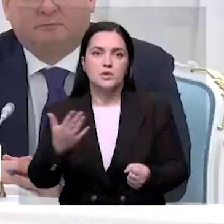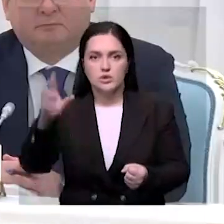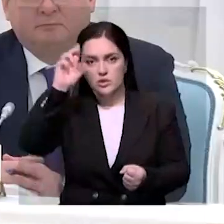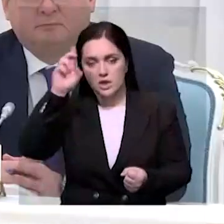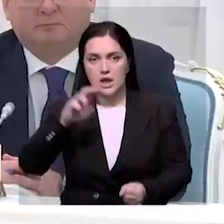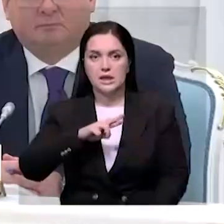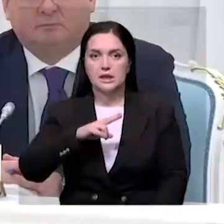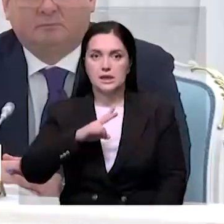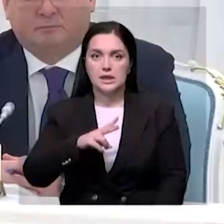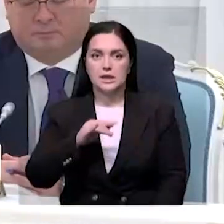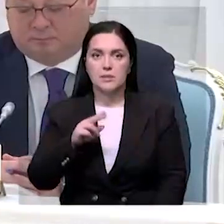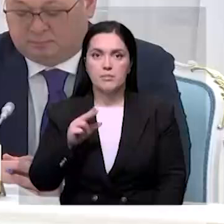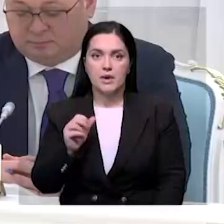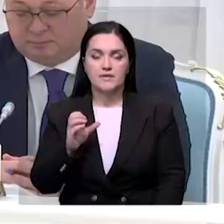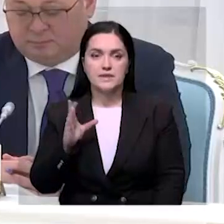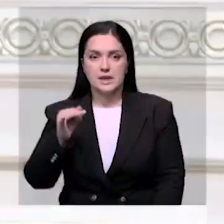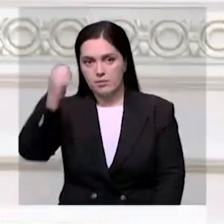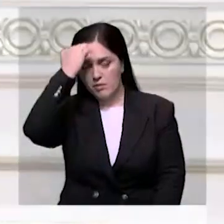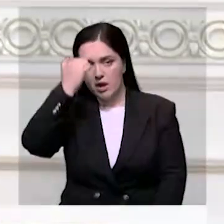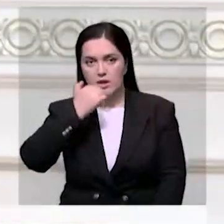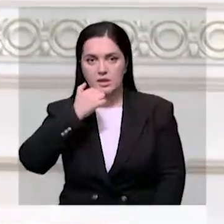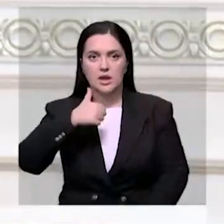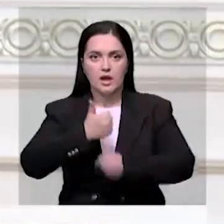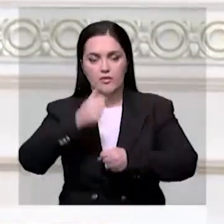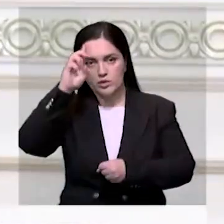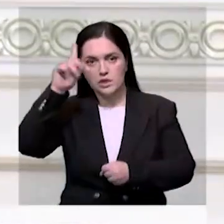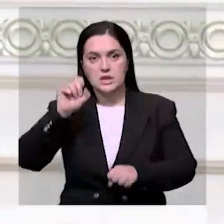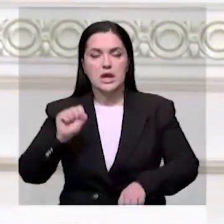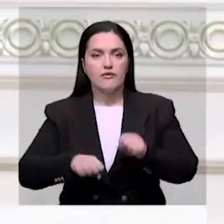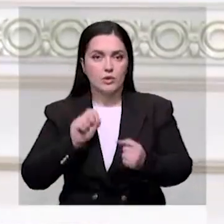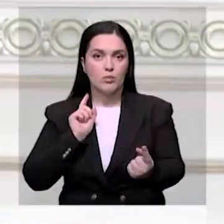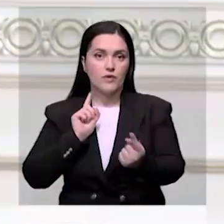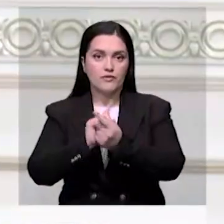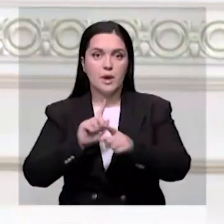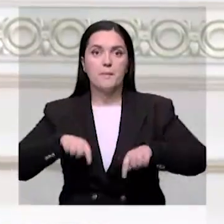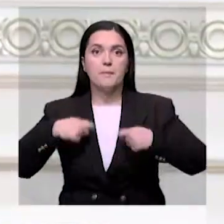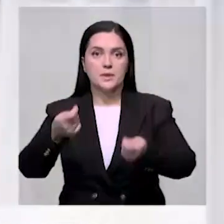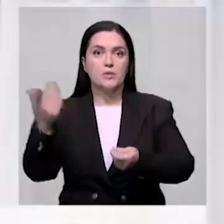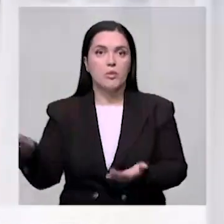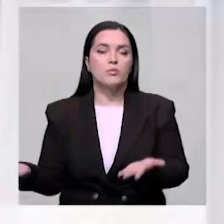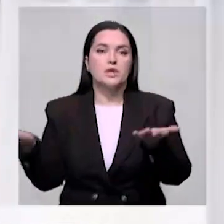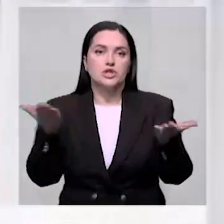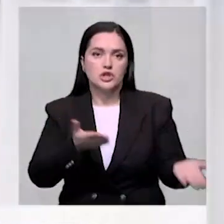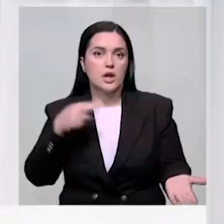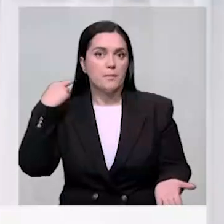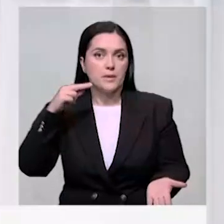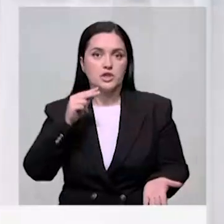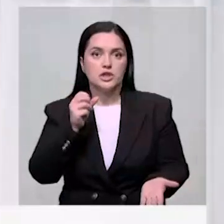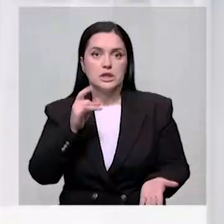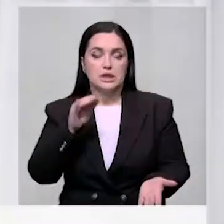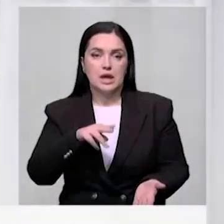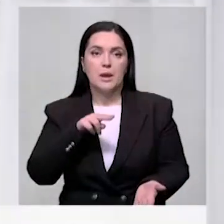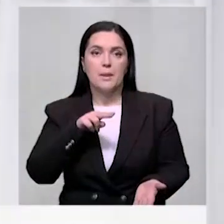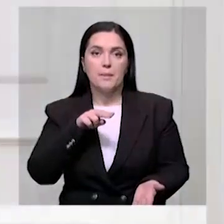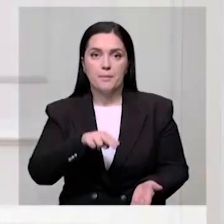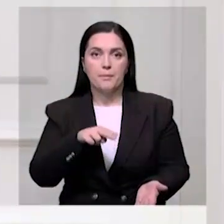партнерство между странами. Ян Липавский поблагодарил главу государства за возможность встречи и передал ему приглашение президента Чехии Петра